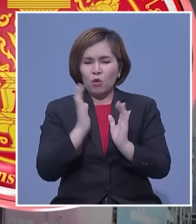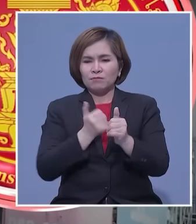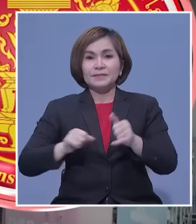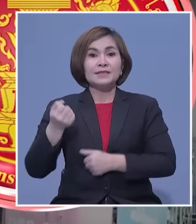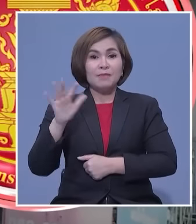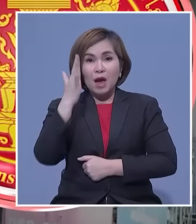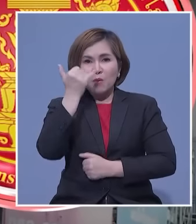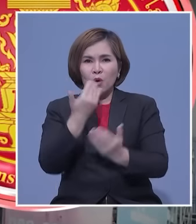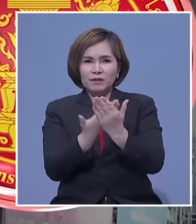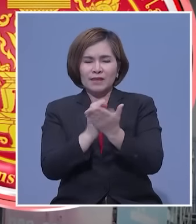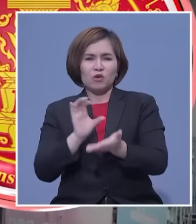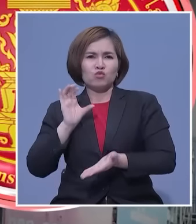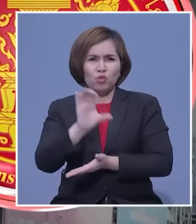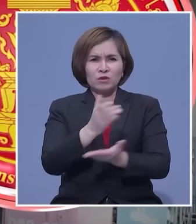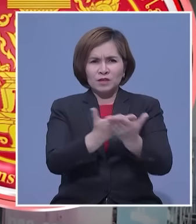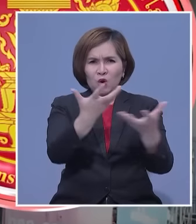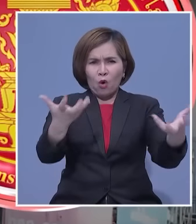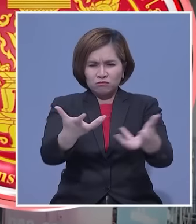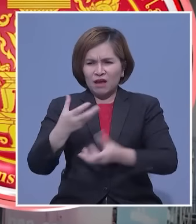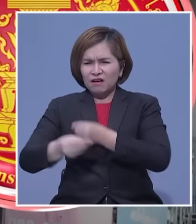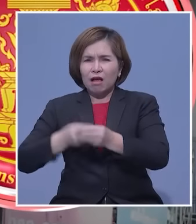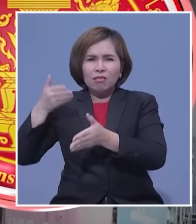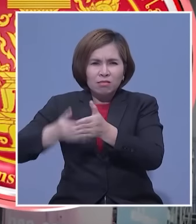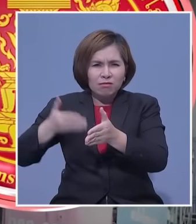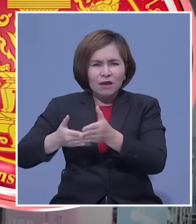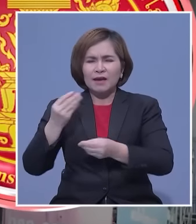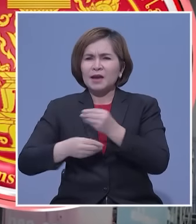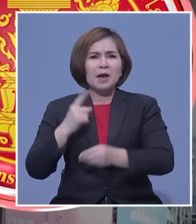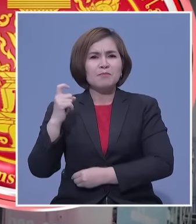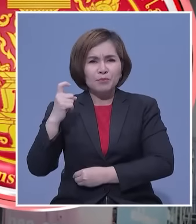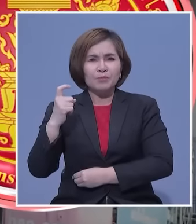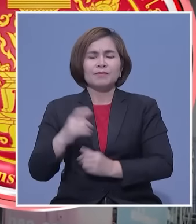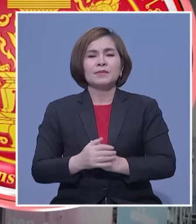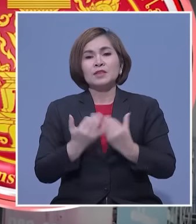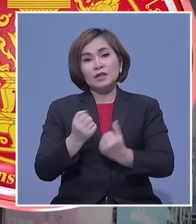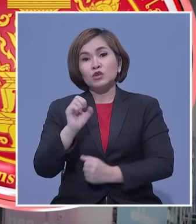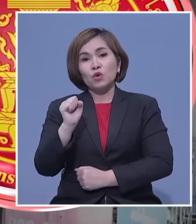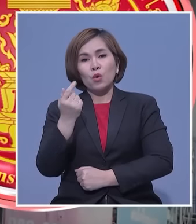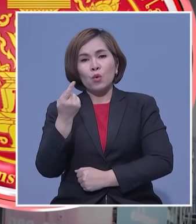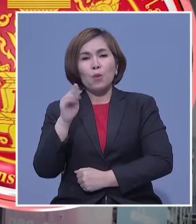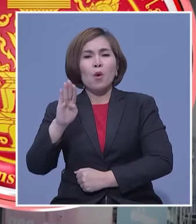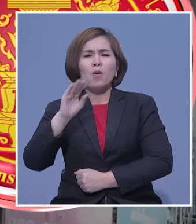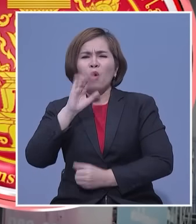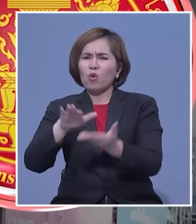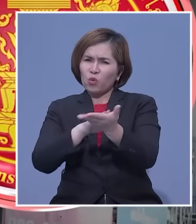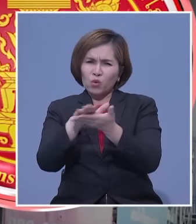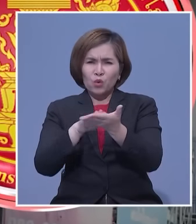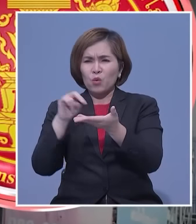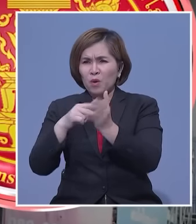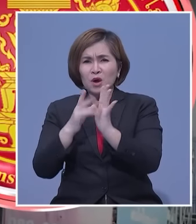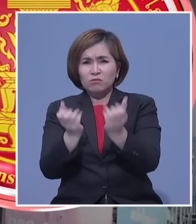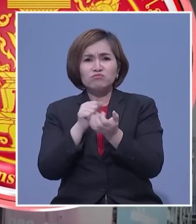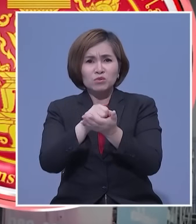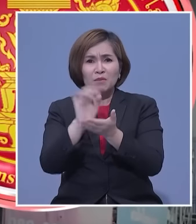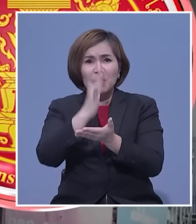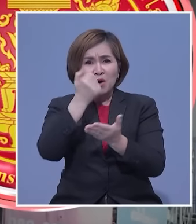ทุนซื้อสินค้าจากธุรกิจนี้แล้วไปขายมันขายไม่ออกโดยกรณีนี้สคบบอกว่าไม่เข้าเกณฑ์ผู้บริโภค